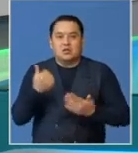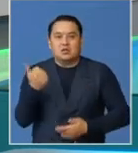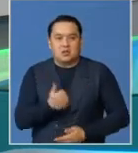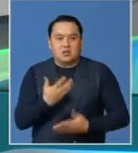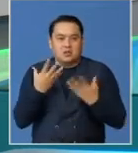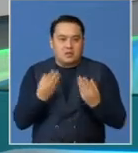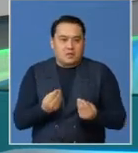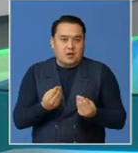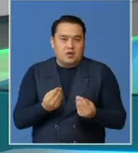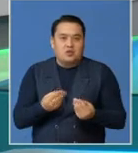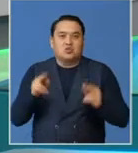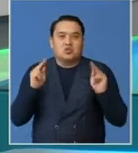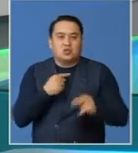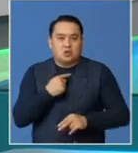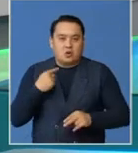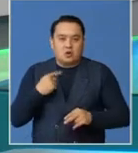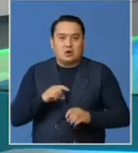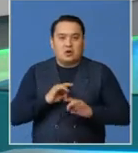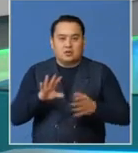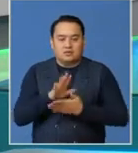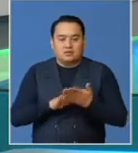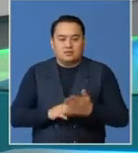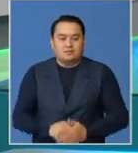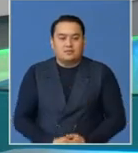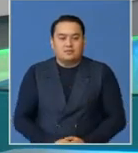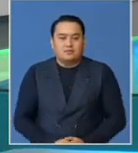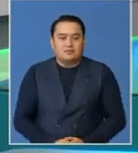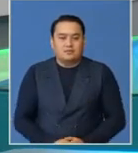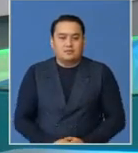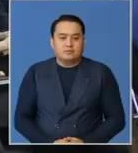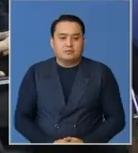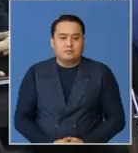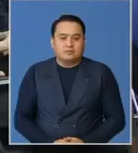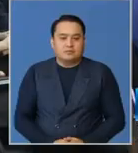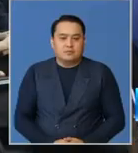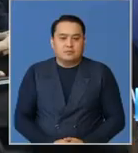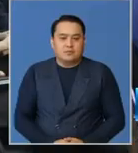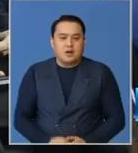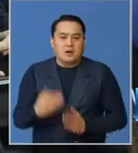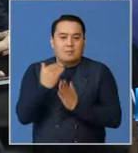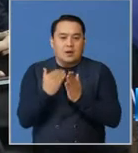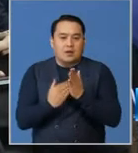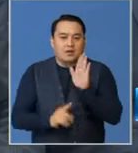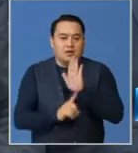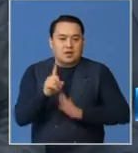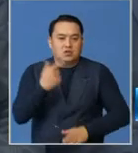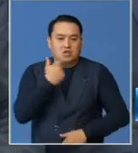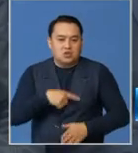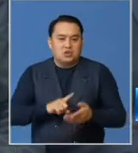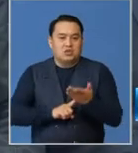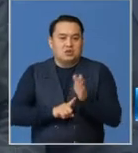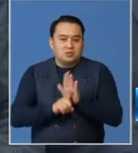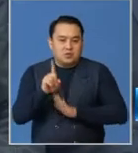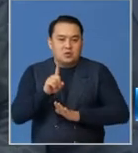несколько дней. Насколько честны талдыкурганцы, узнавала наша съемочная группа. Подпрограмма «Начни изменения себя» направлена